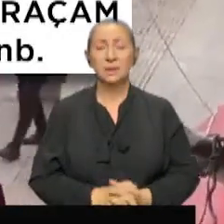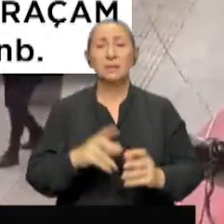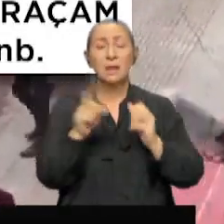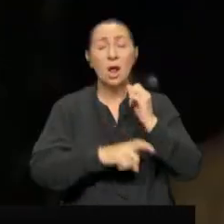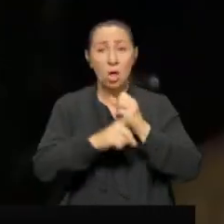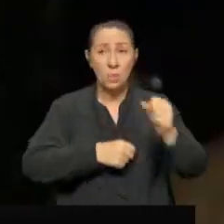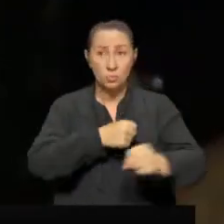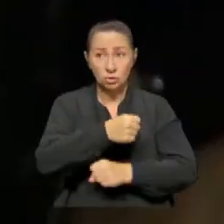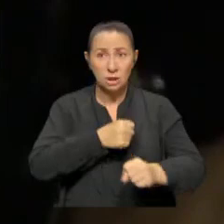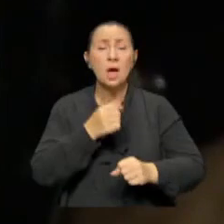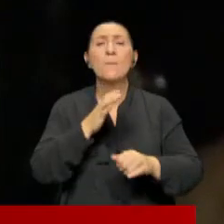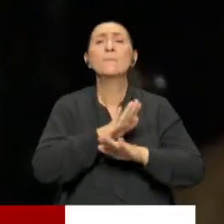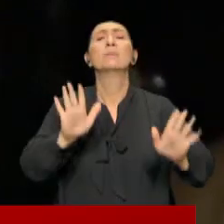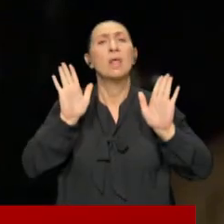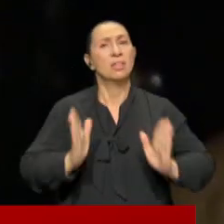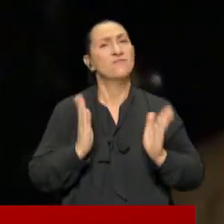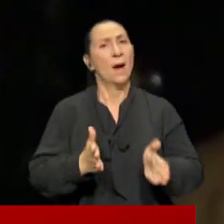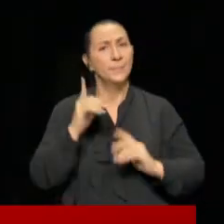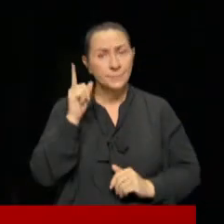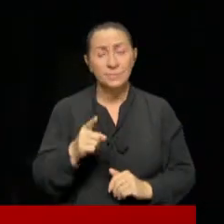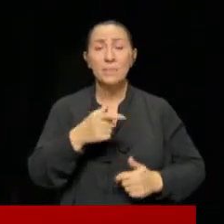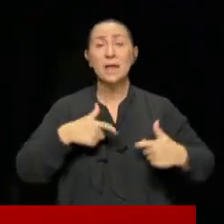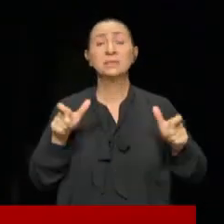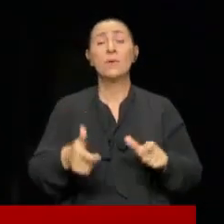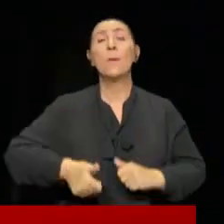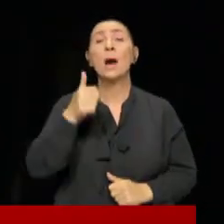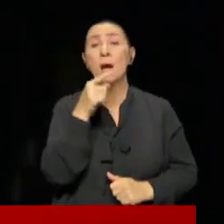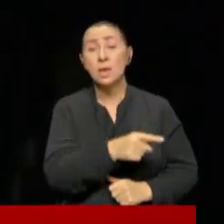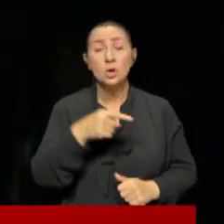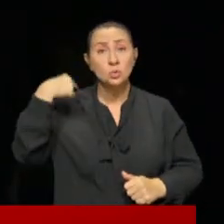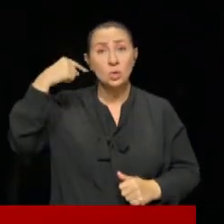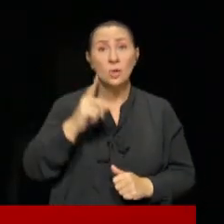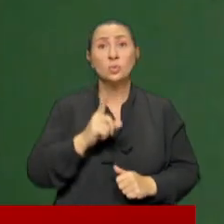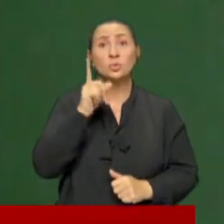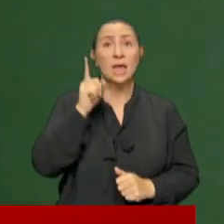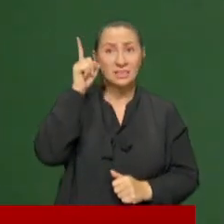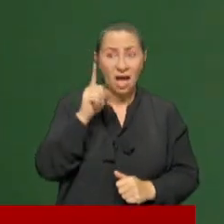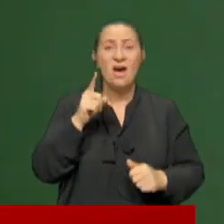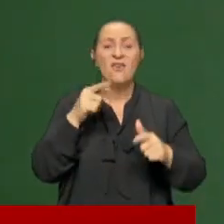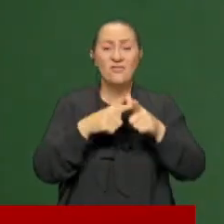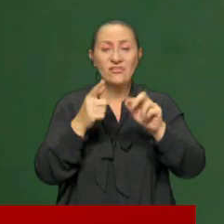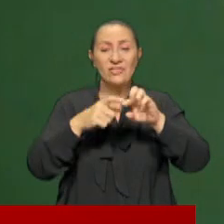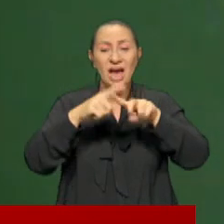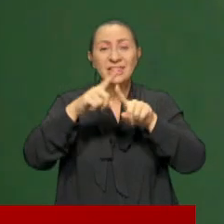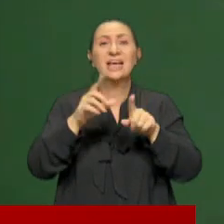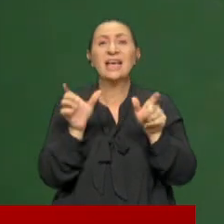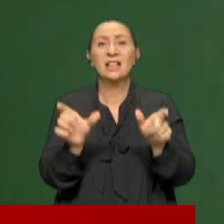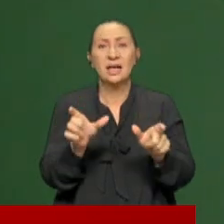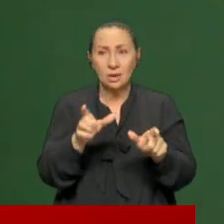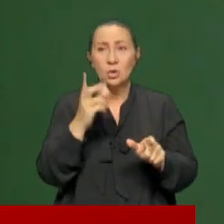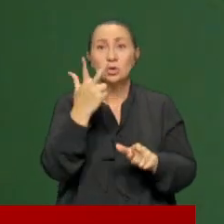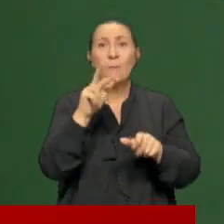Terörle mücadele ise hız kesmeden devam etti. Milli Savunma Bakanlığı Suriye'nin kuzeyindeki Fırat Kalkanı bölgesine saldıran